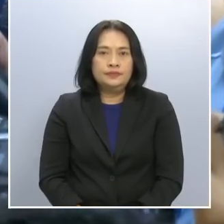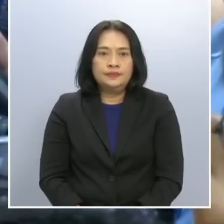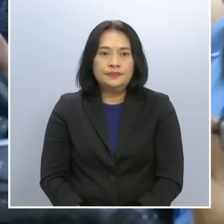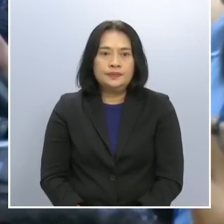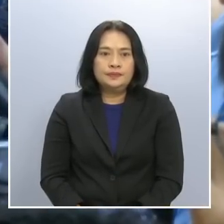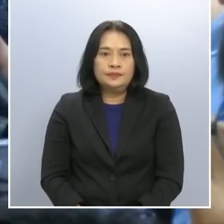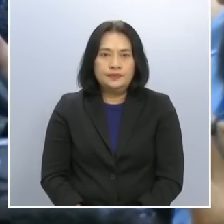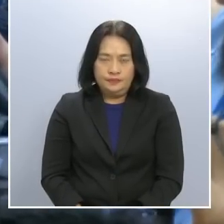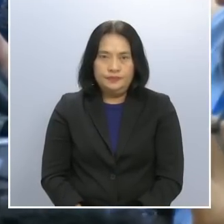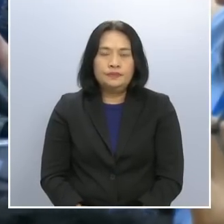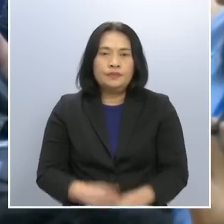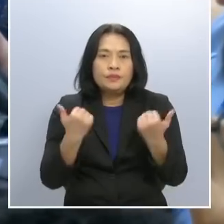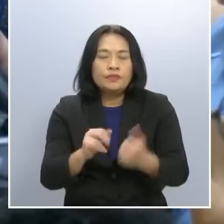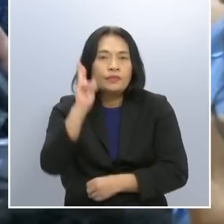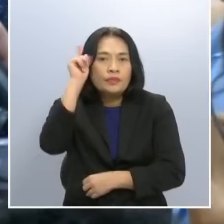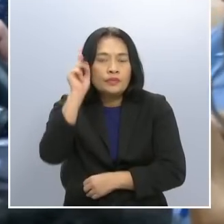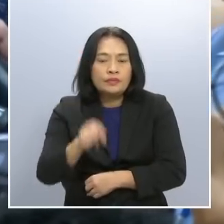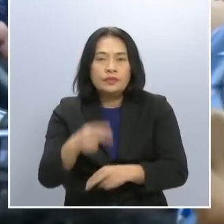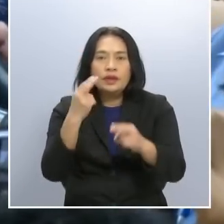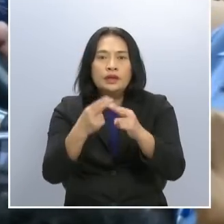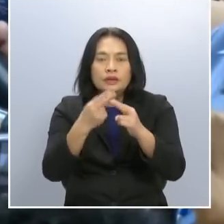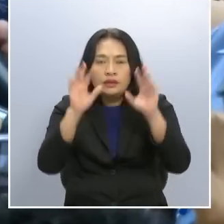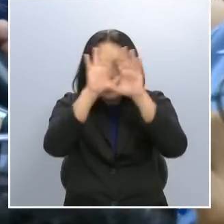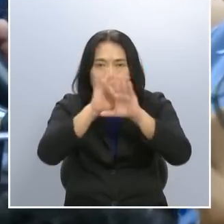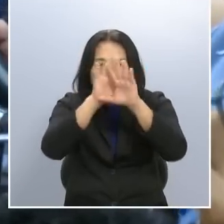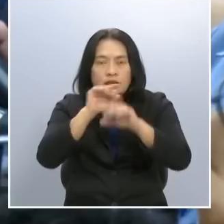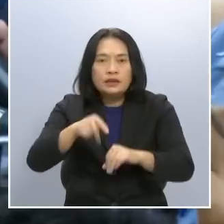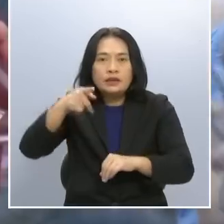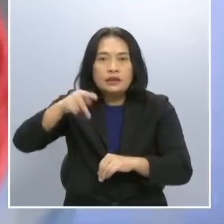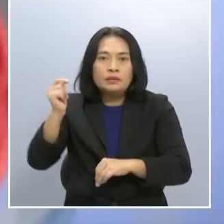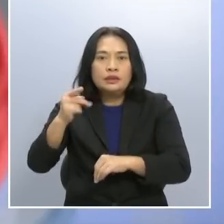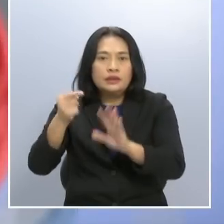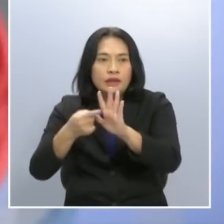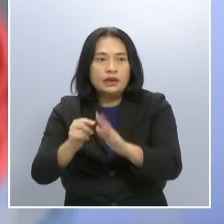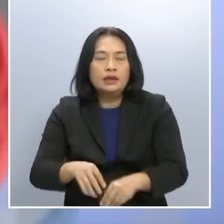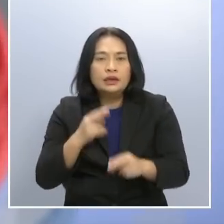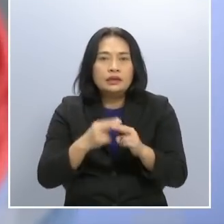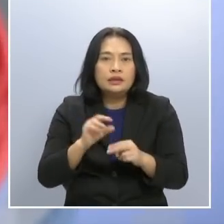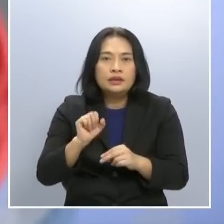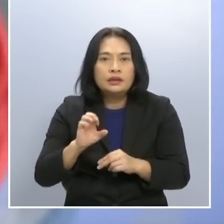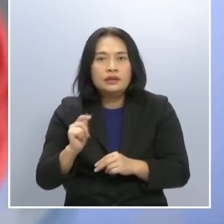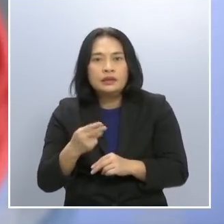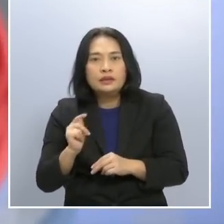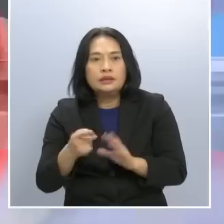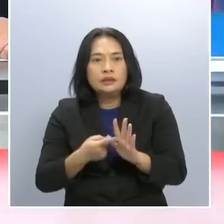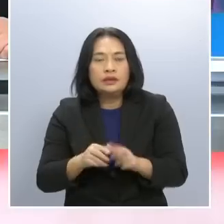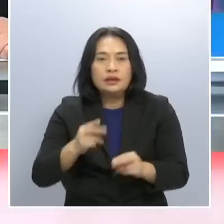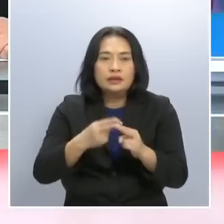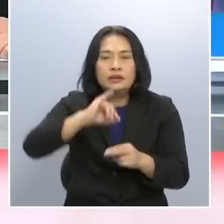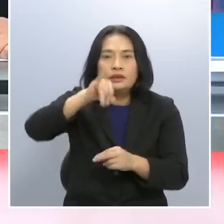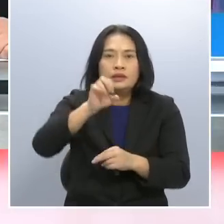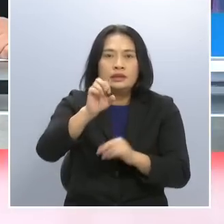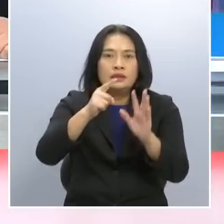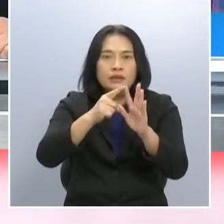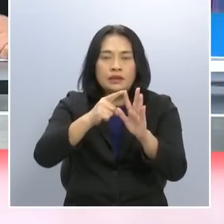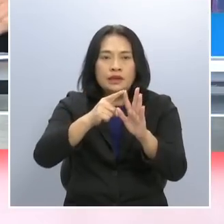แม่วันนี้เราอ่านข่าวกันนะชื่อคล้ายๆกันนะ ค่ะ คุณพิธาคุณสีทาของผมก็ท่านจีรภพภูริเดชกับ ท่าน